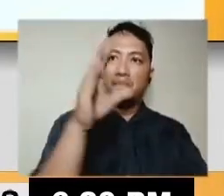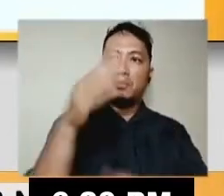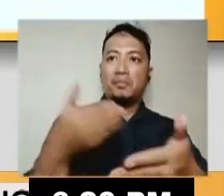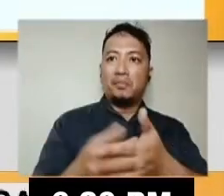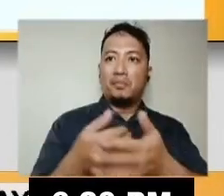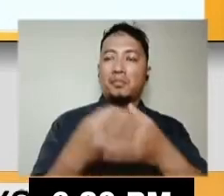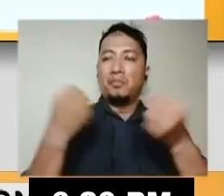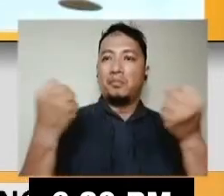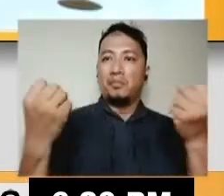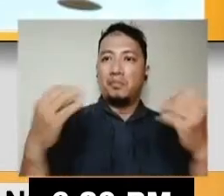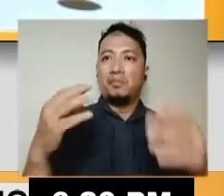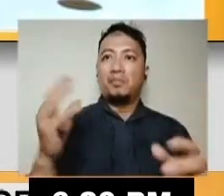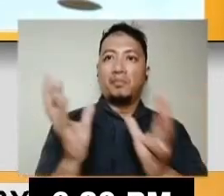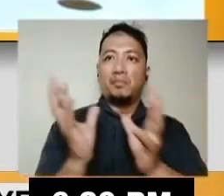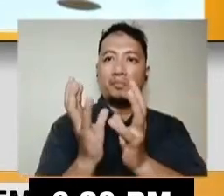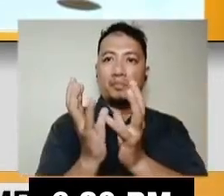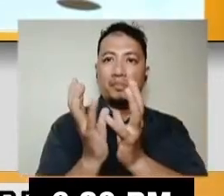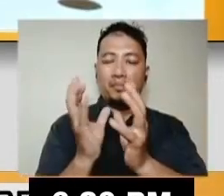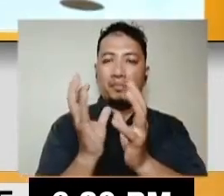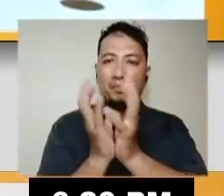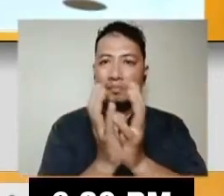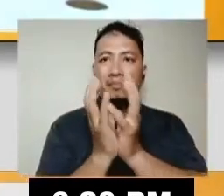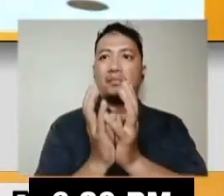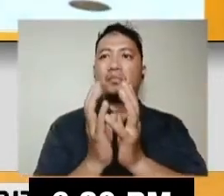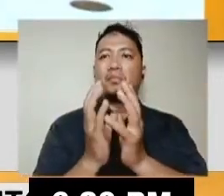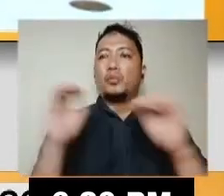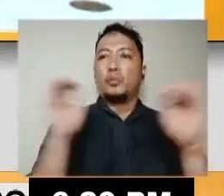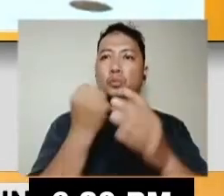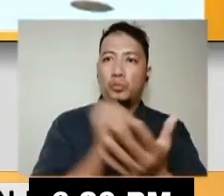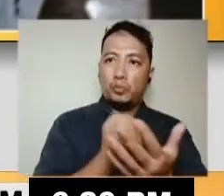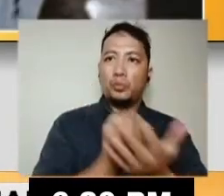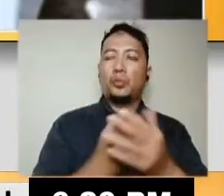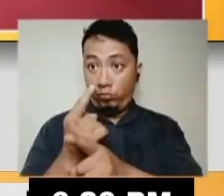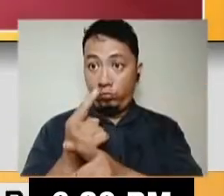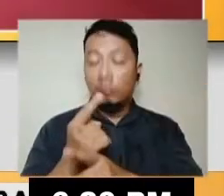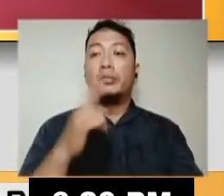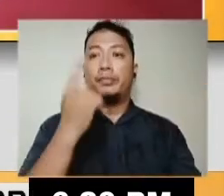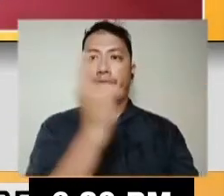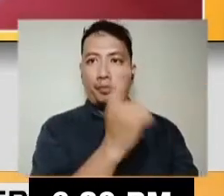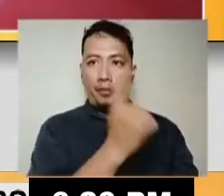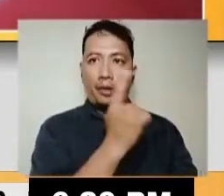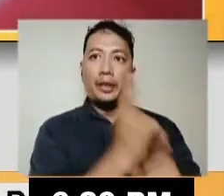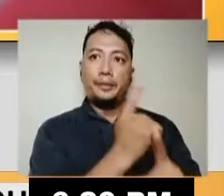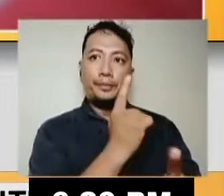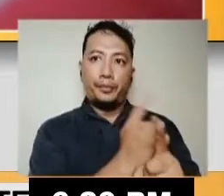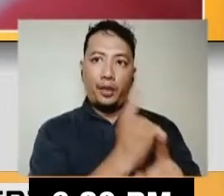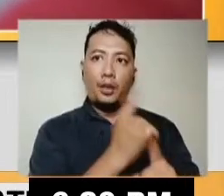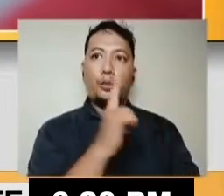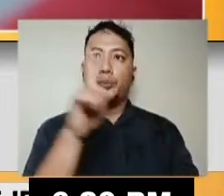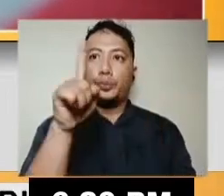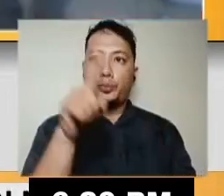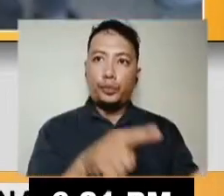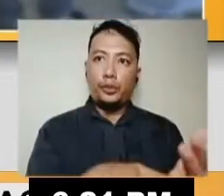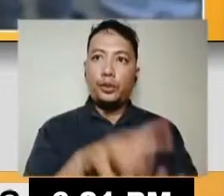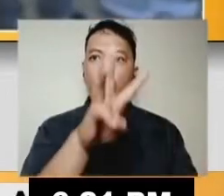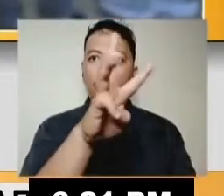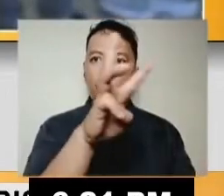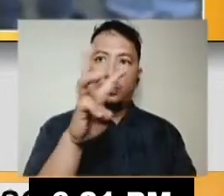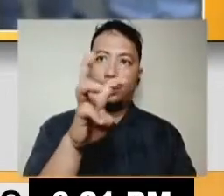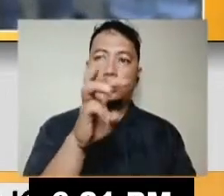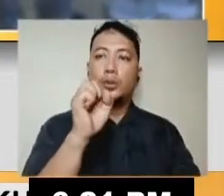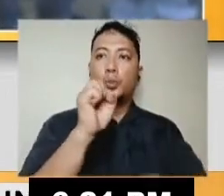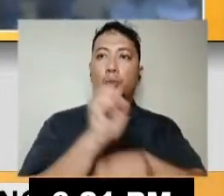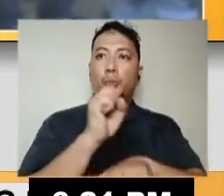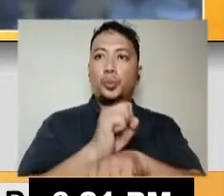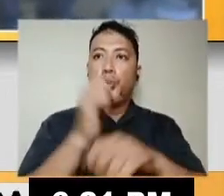walang sweldo at walang trabaho. Kaya talagang nakakalungkot po ito, Corina. 1,600 employees and their